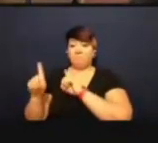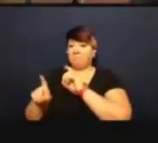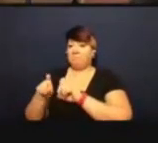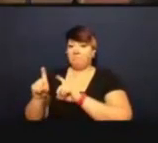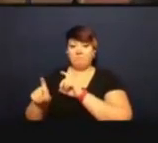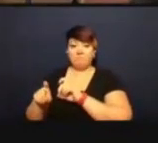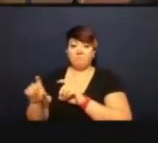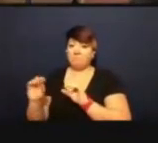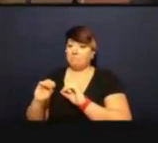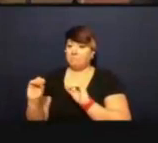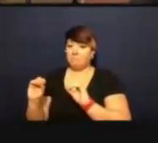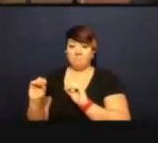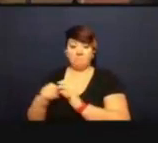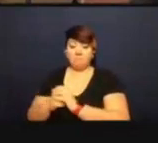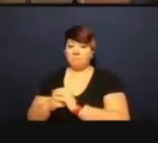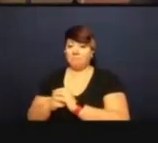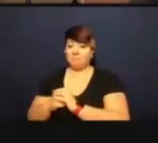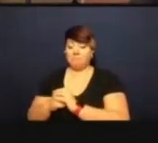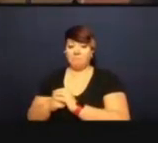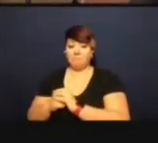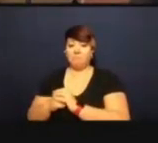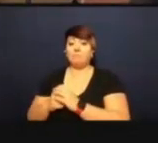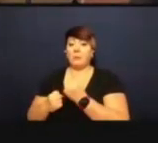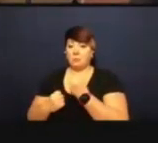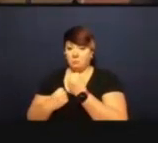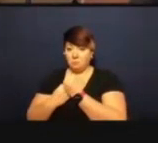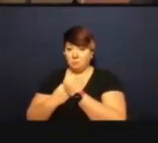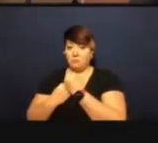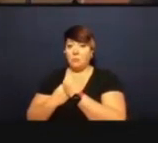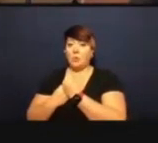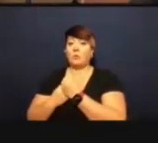Kwa kweli sina maswali kwa sasa.